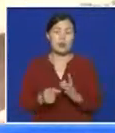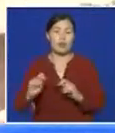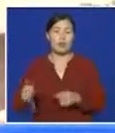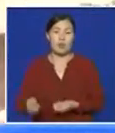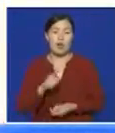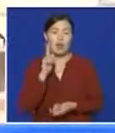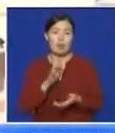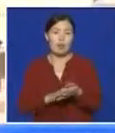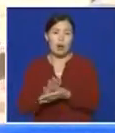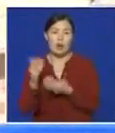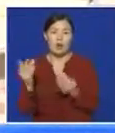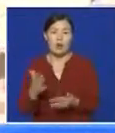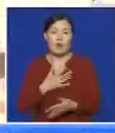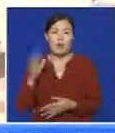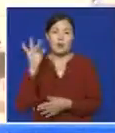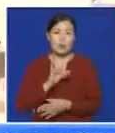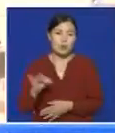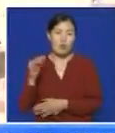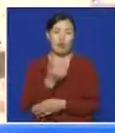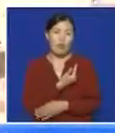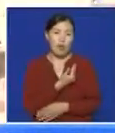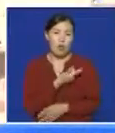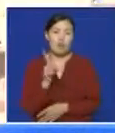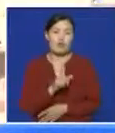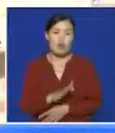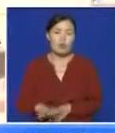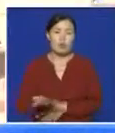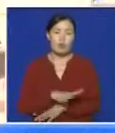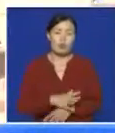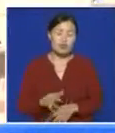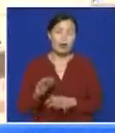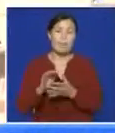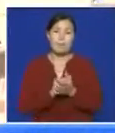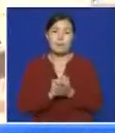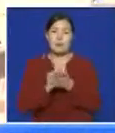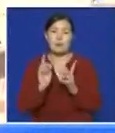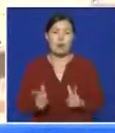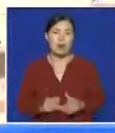молодому поколению нашу историю. Желаю, чтобы наша страна развивалась в мире и согласии.